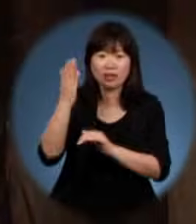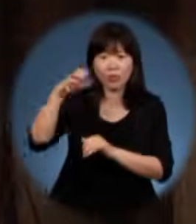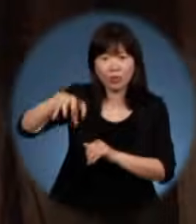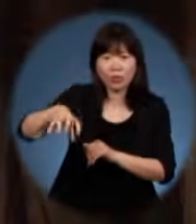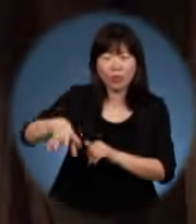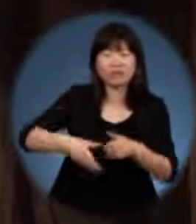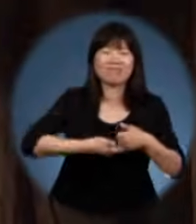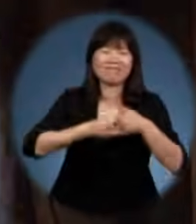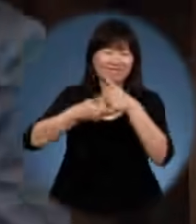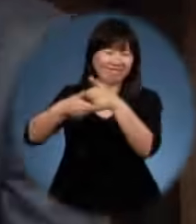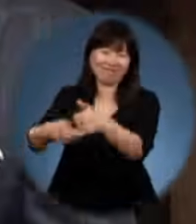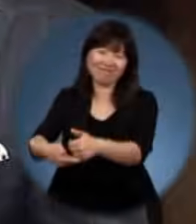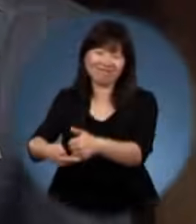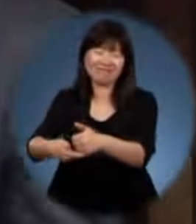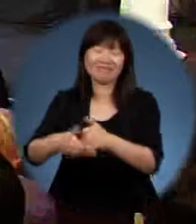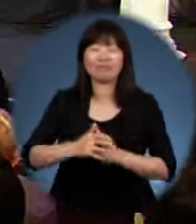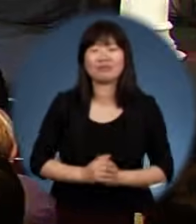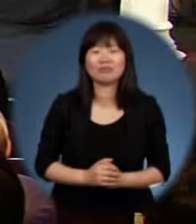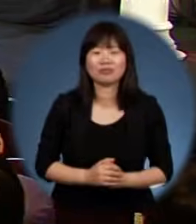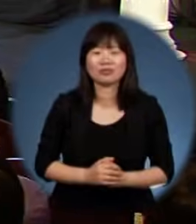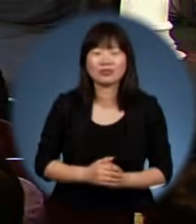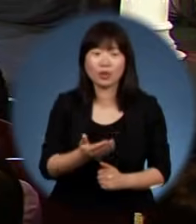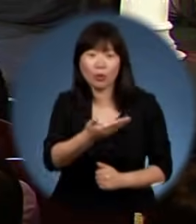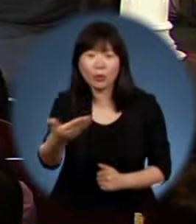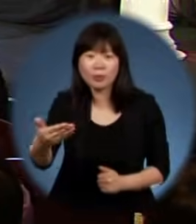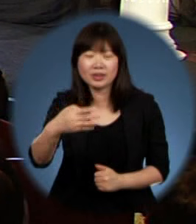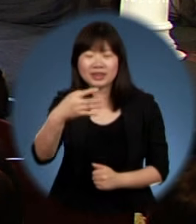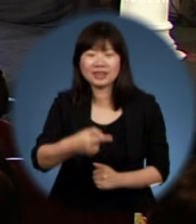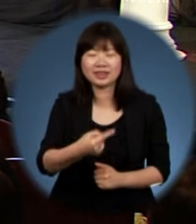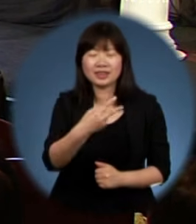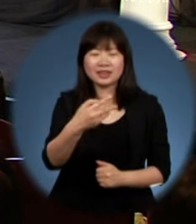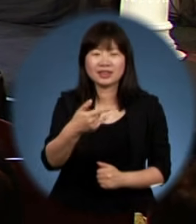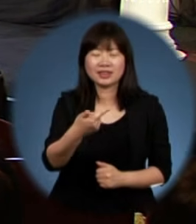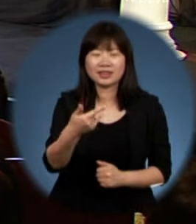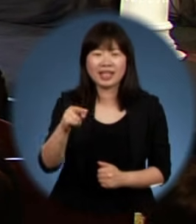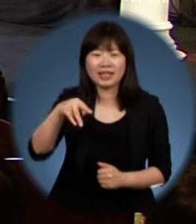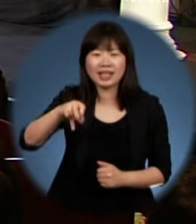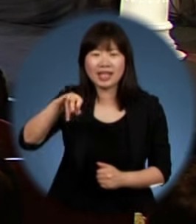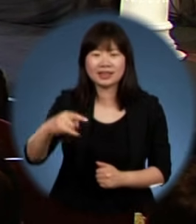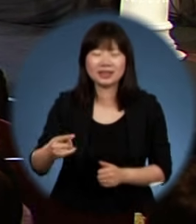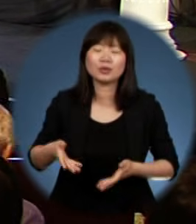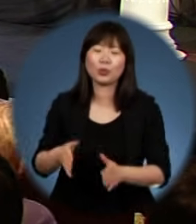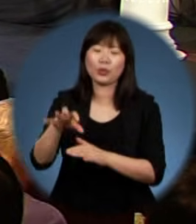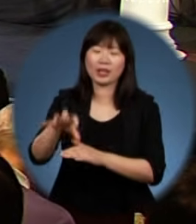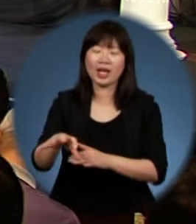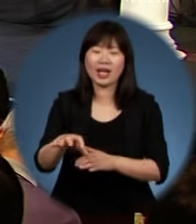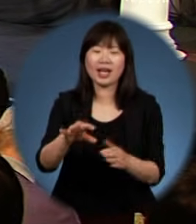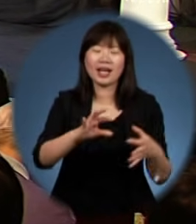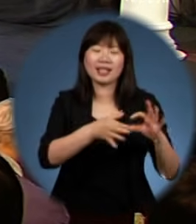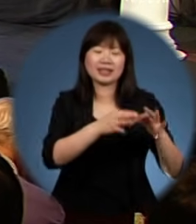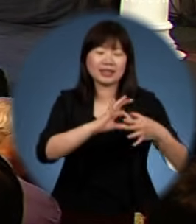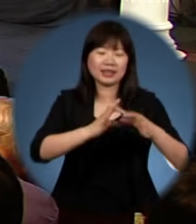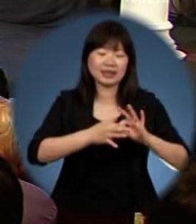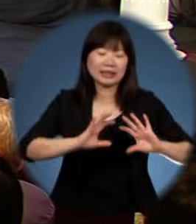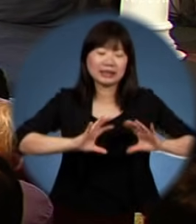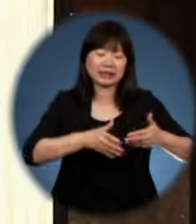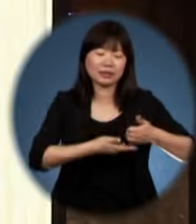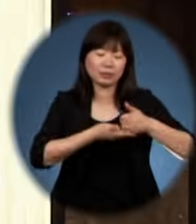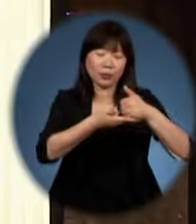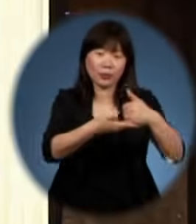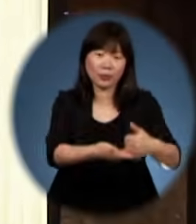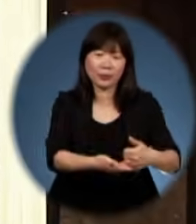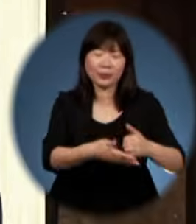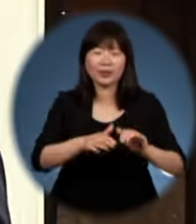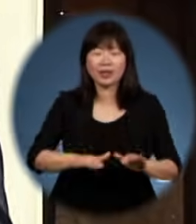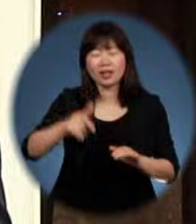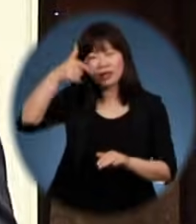모시고 가고자 합니다 여러분 르네상스에 고향 그리스 로 여러분을 모으시고 가고자 합니다